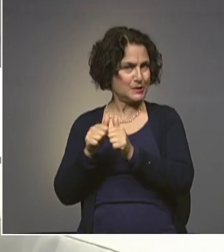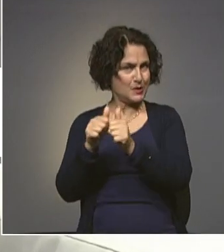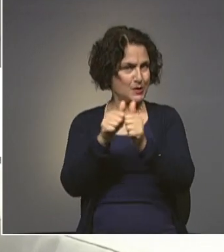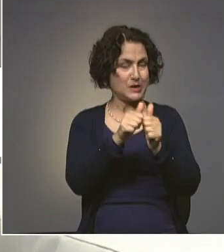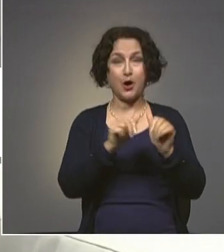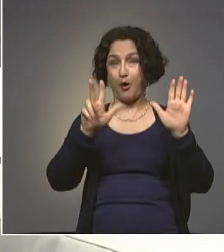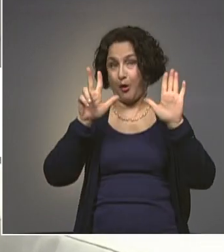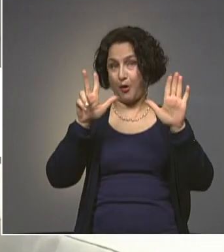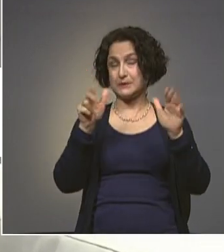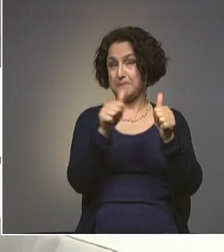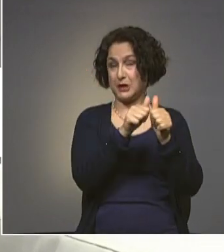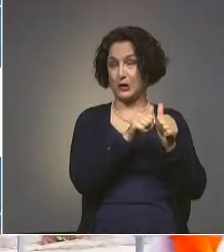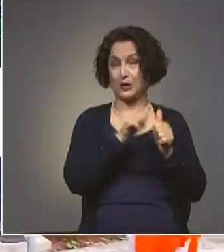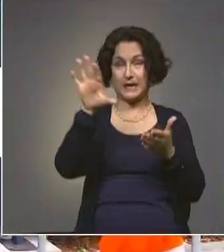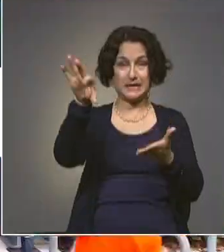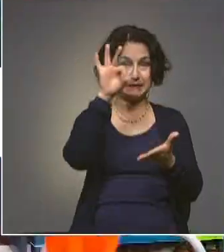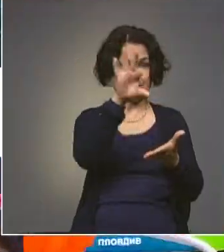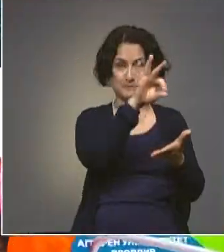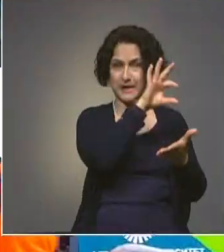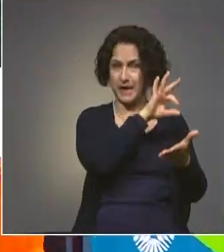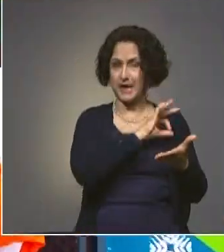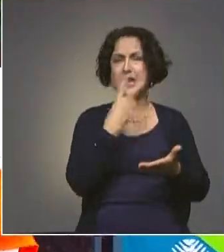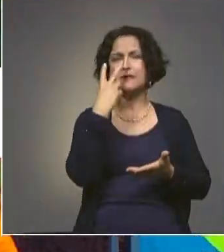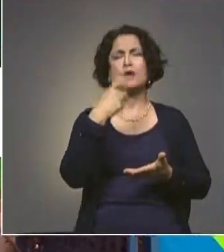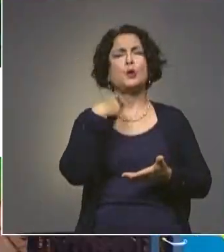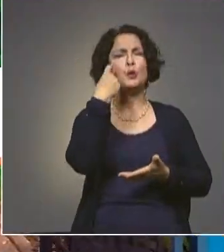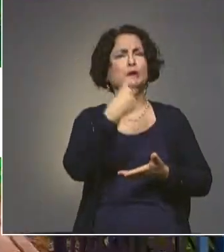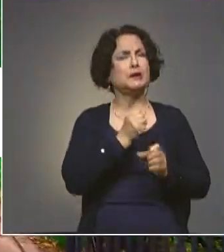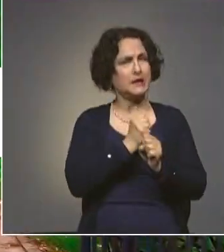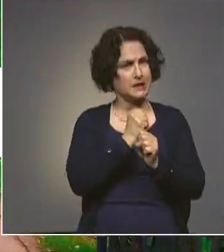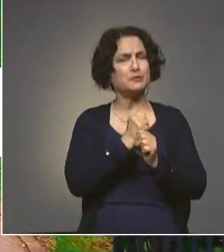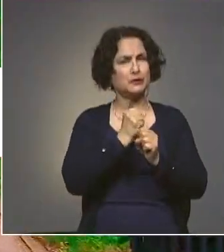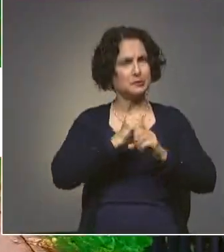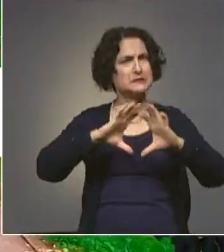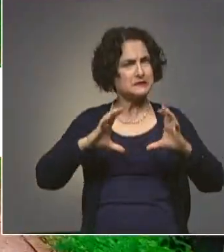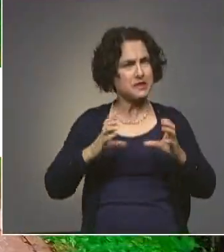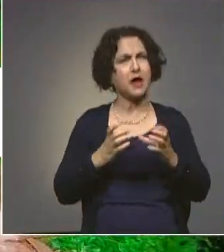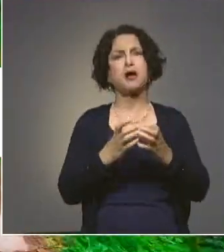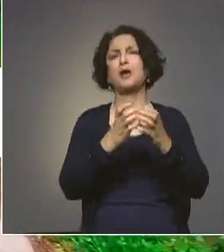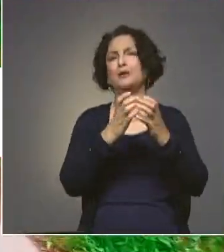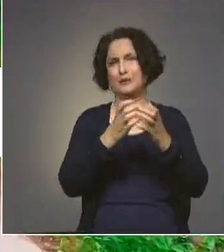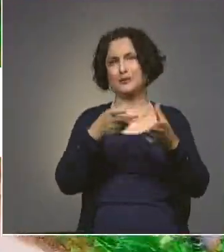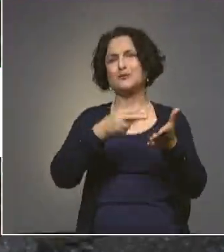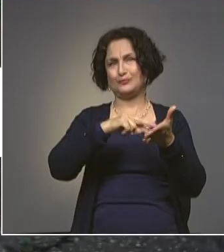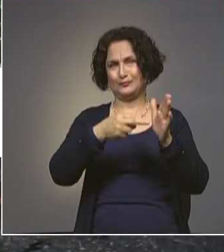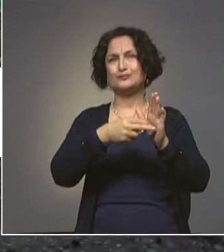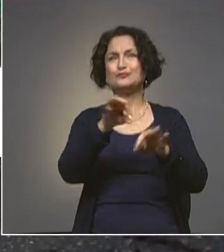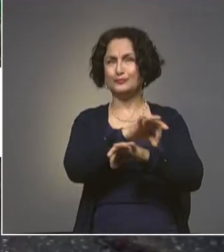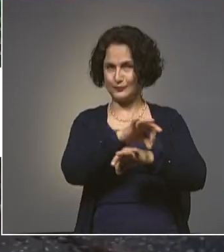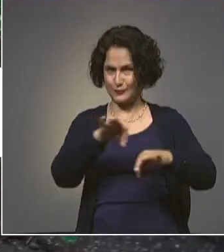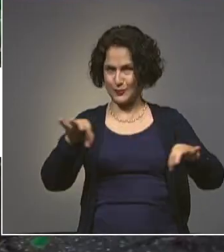8 партньора бяха избрани. 2 години работихме по проекта заедно всички партньори. Сега мога да кажа кои са